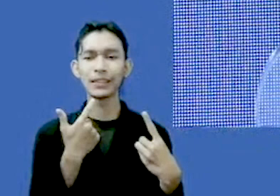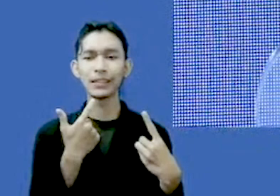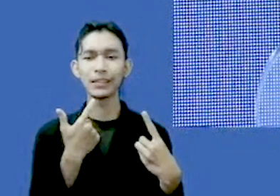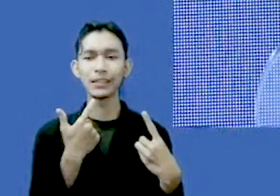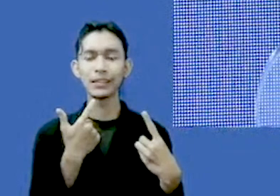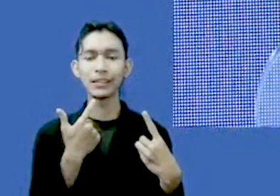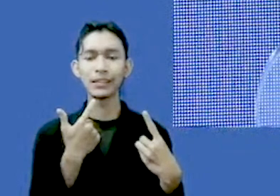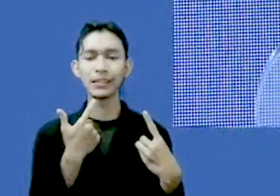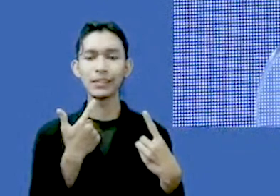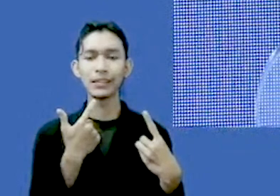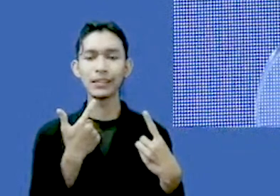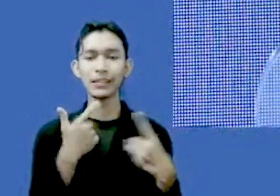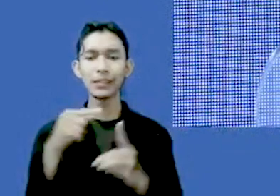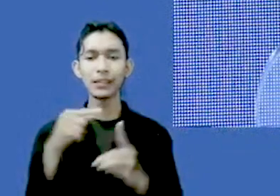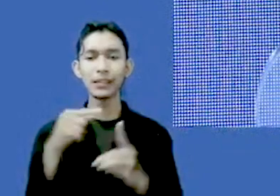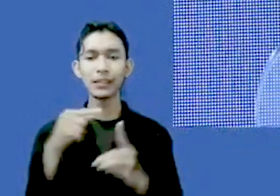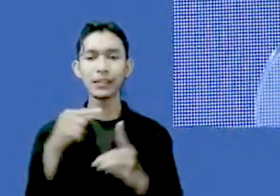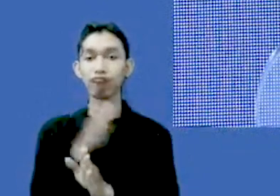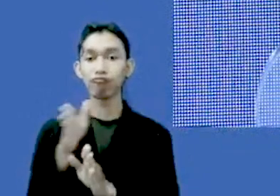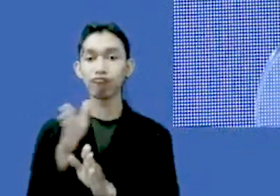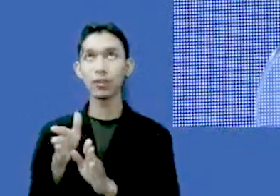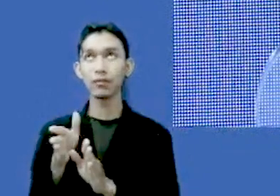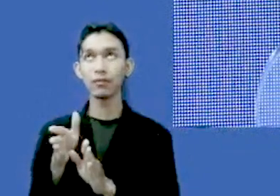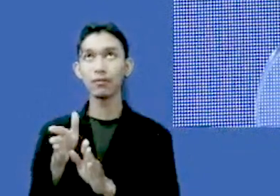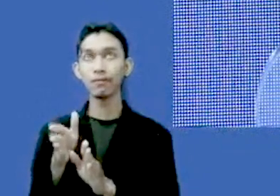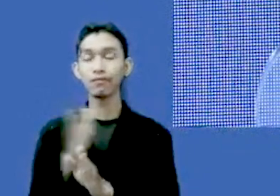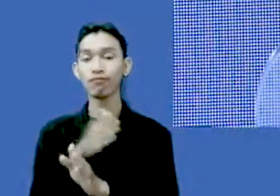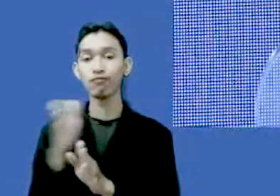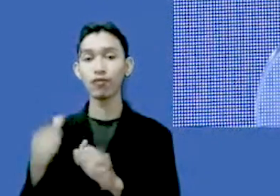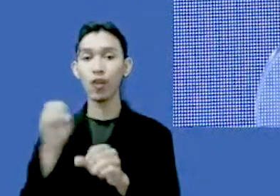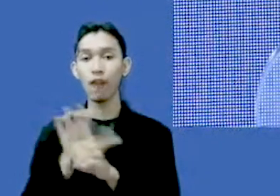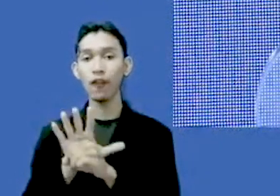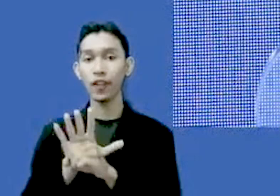di posko Fitri covering and conectivity